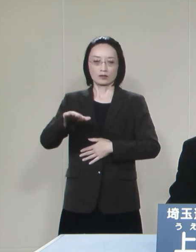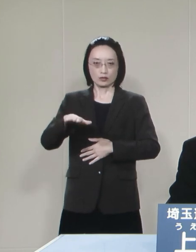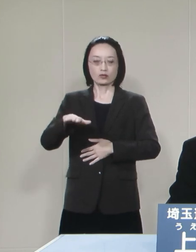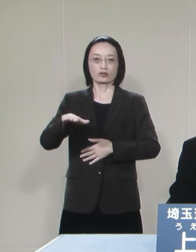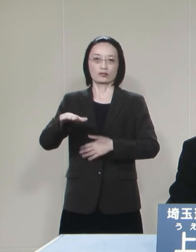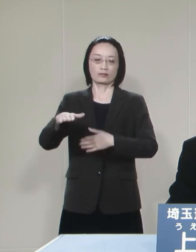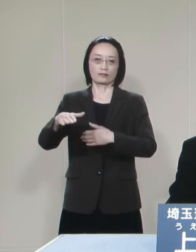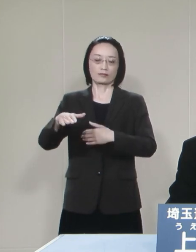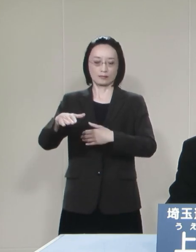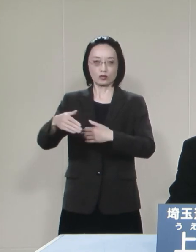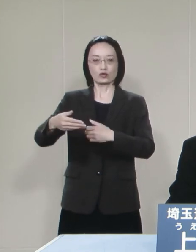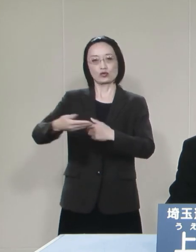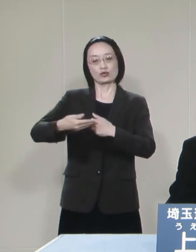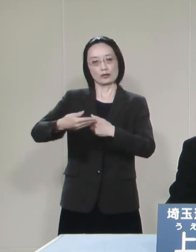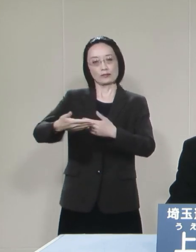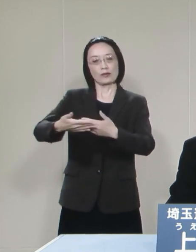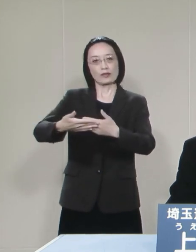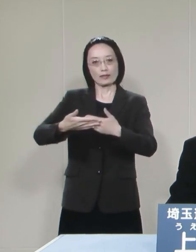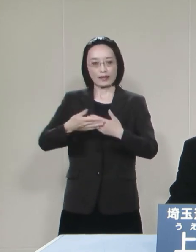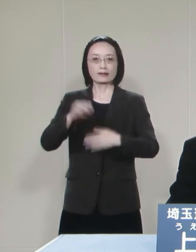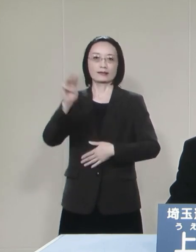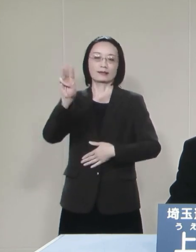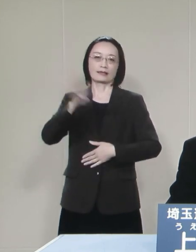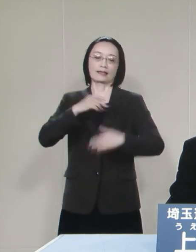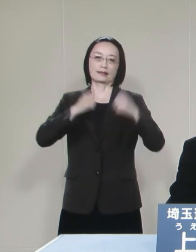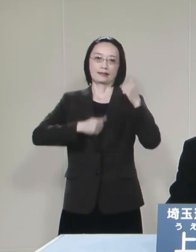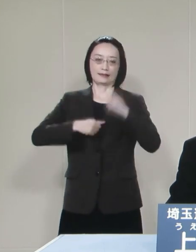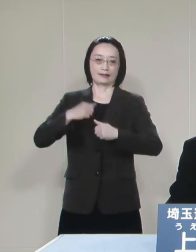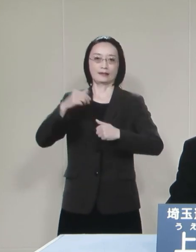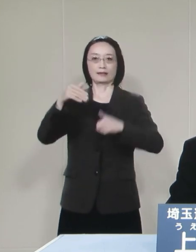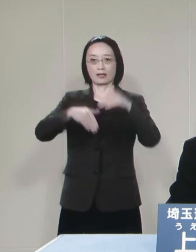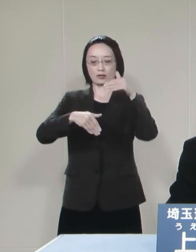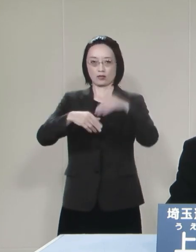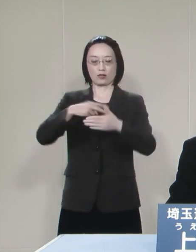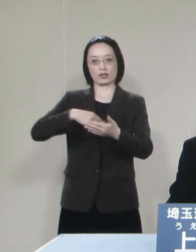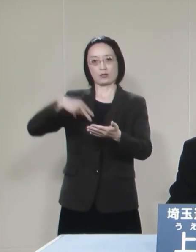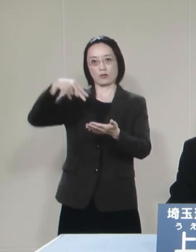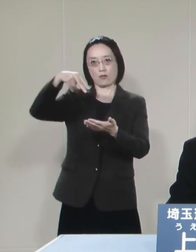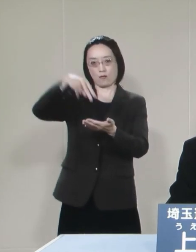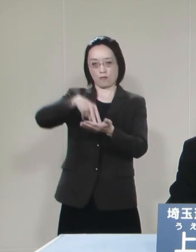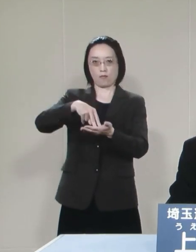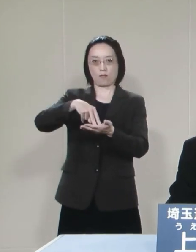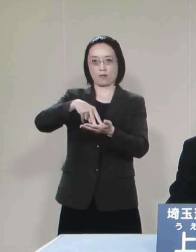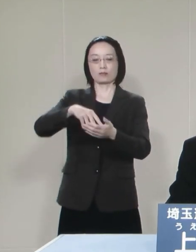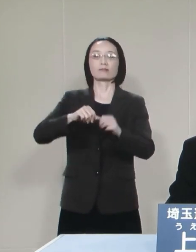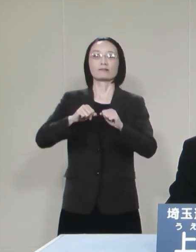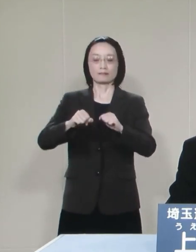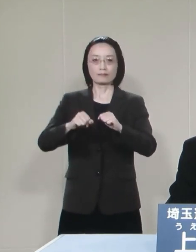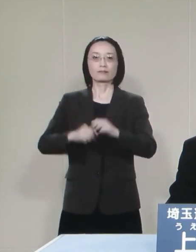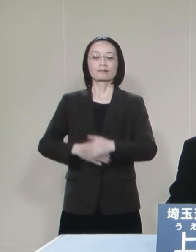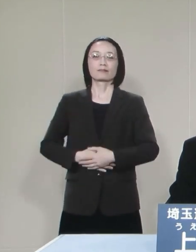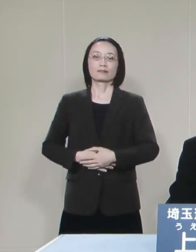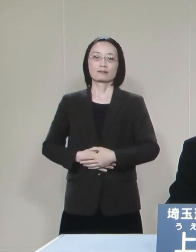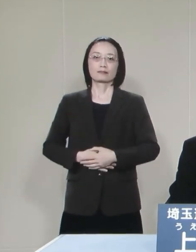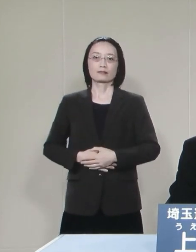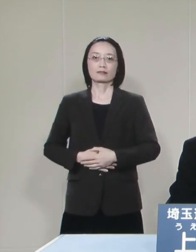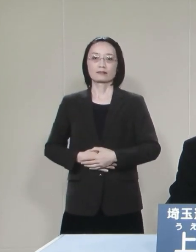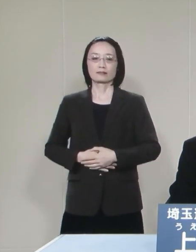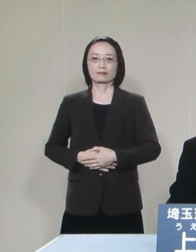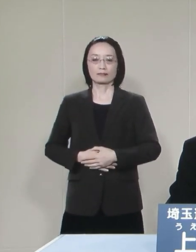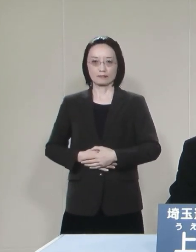り参議院選挙に立候補することになりました。まさに